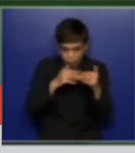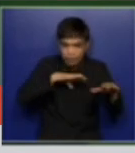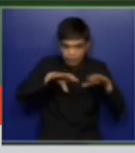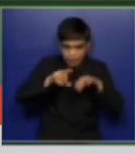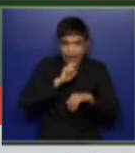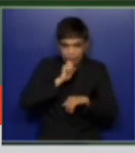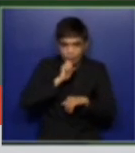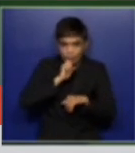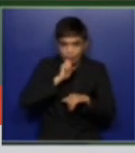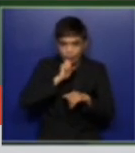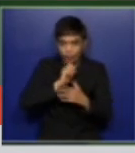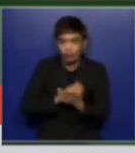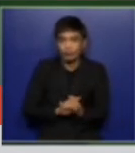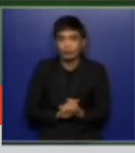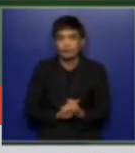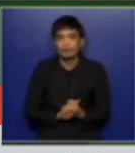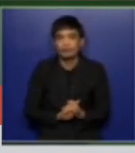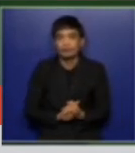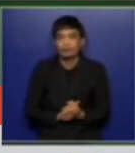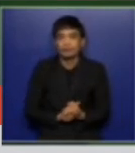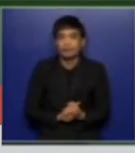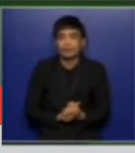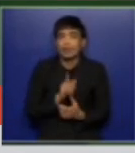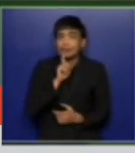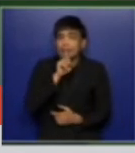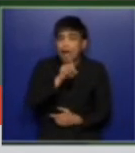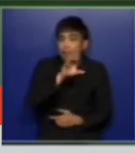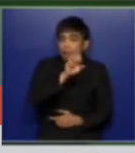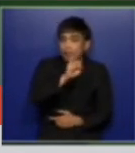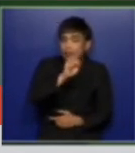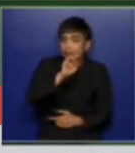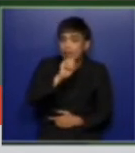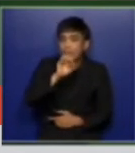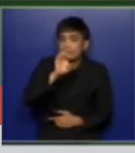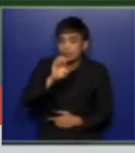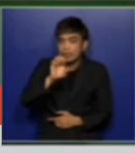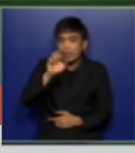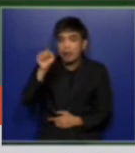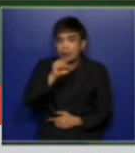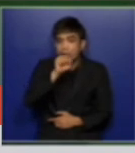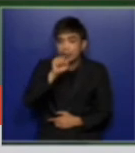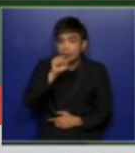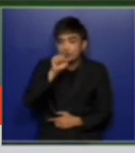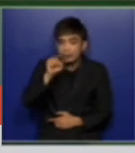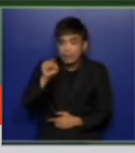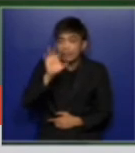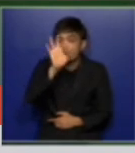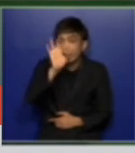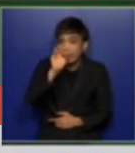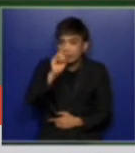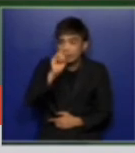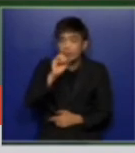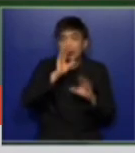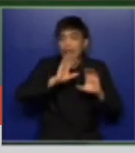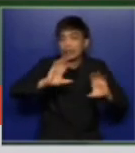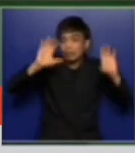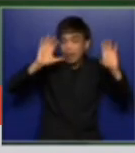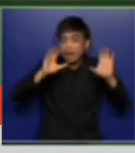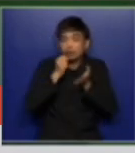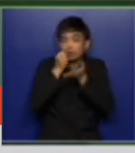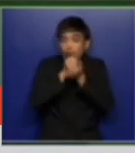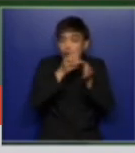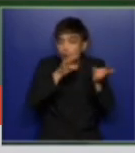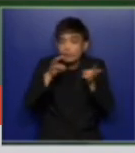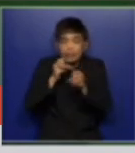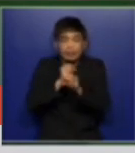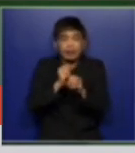นี้ท่านประธานครับถามว่า SME เหล่านี้เกือบ 90% นั้นรัฐบาลจะดำเนินการช่วยเหลือเขาอย่างไรเพ